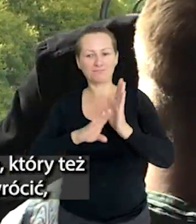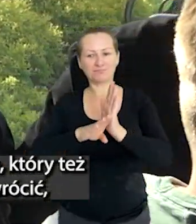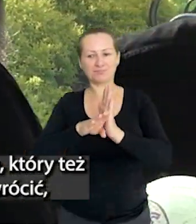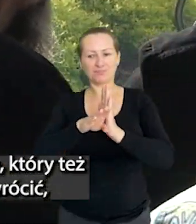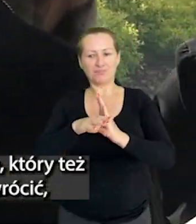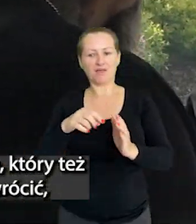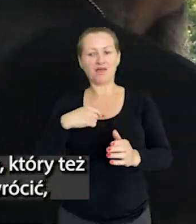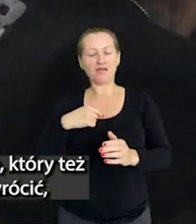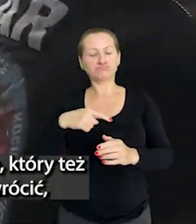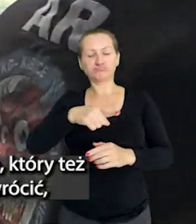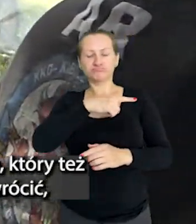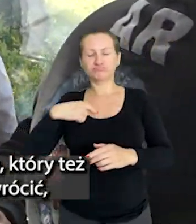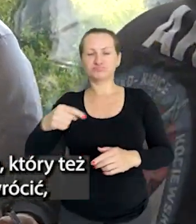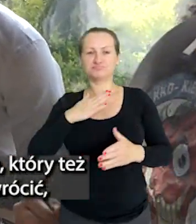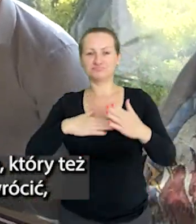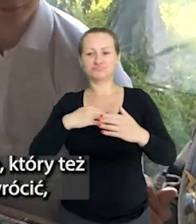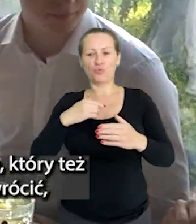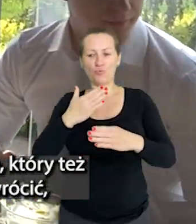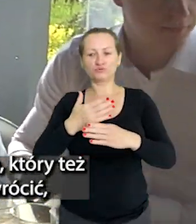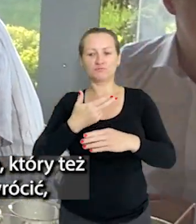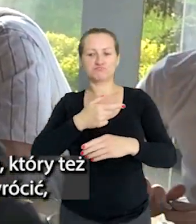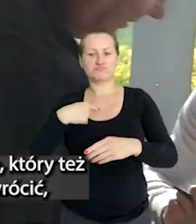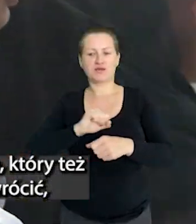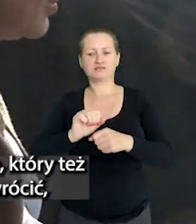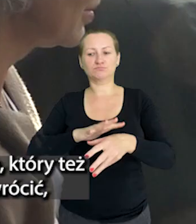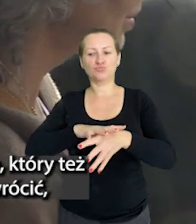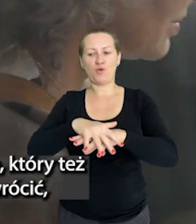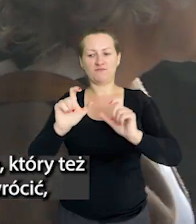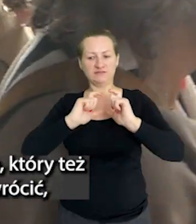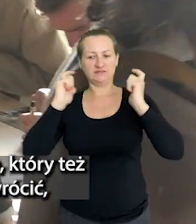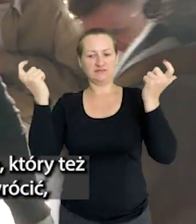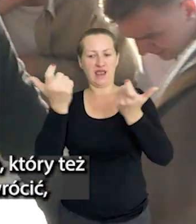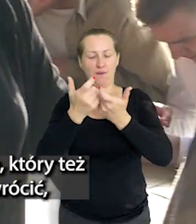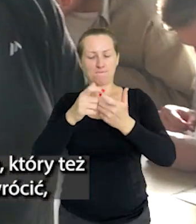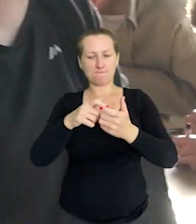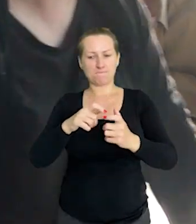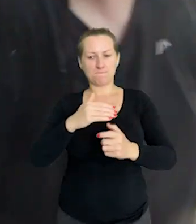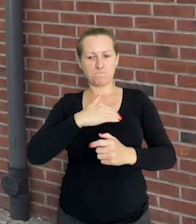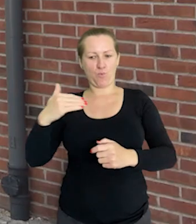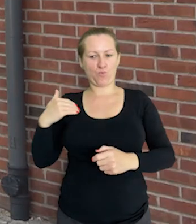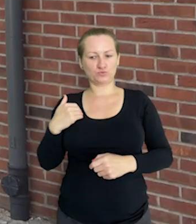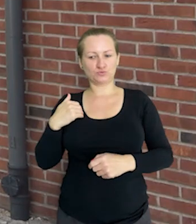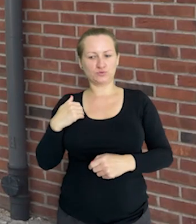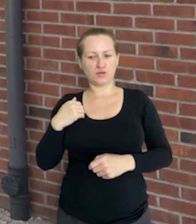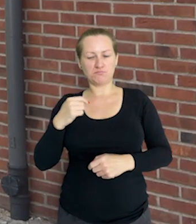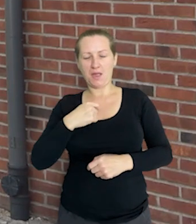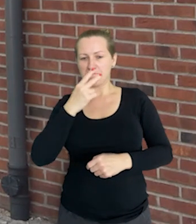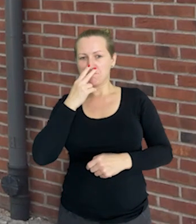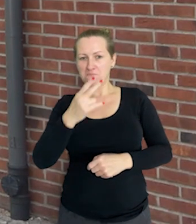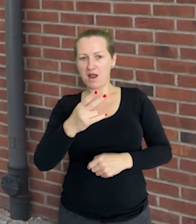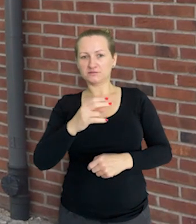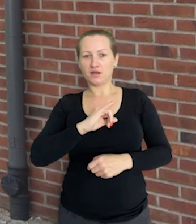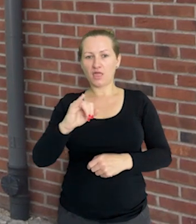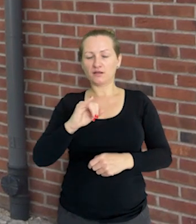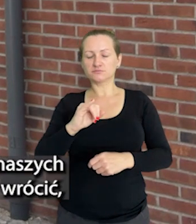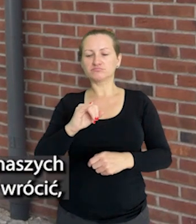klubem znanym w Polsce, który też występował w Ekstraklasie i cały czas dążymy do tego, aby do tej Ekstraklasy wrócić. Natomiast też patrzymy realnie